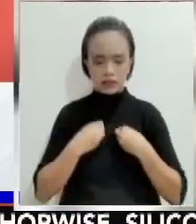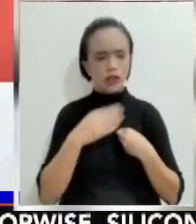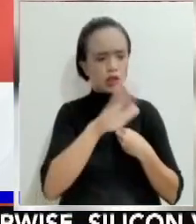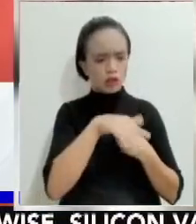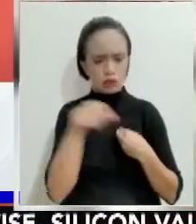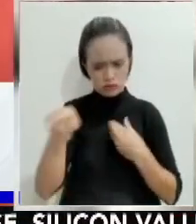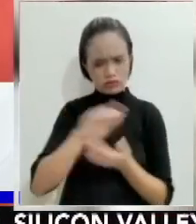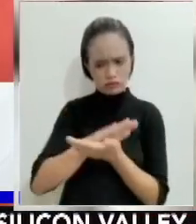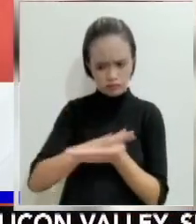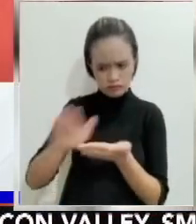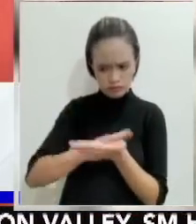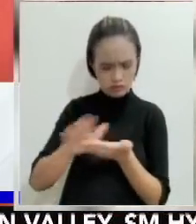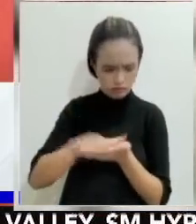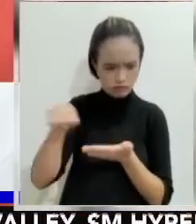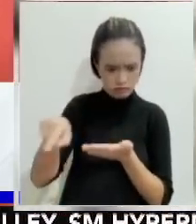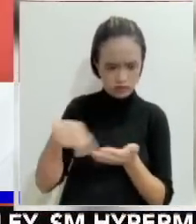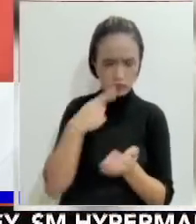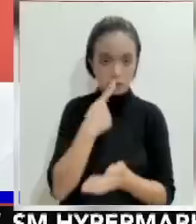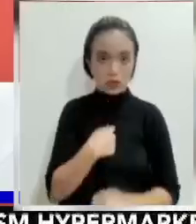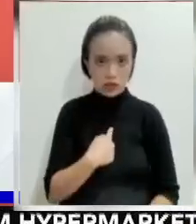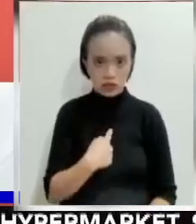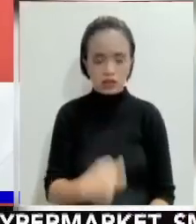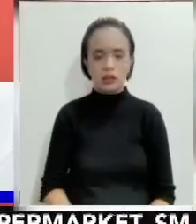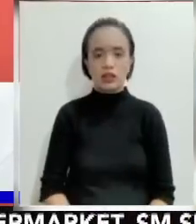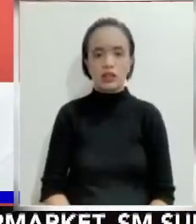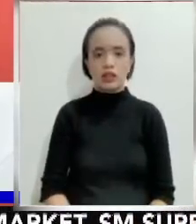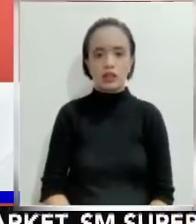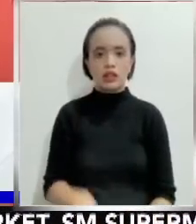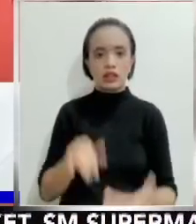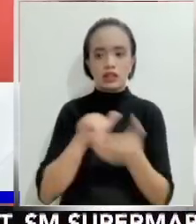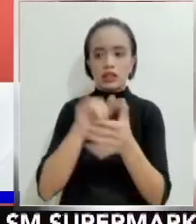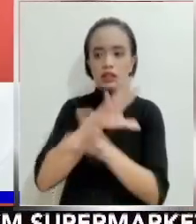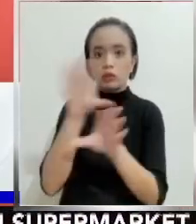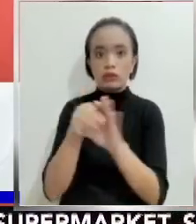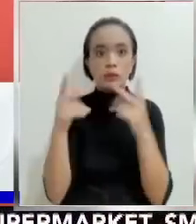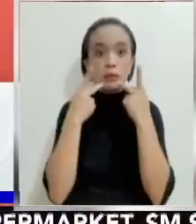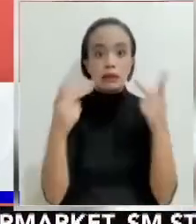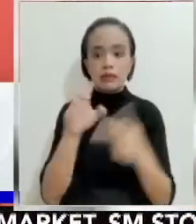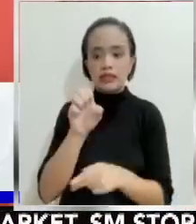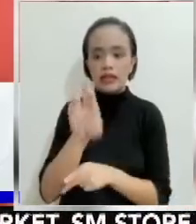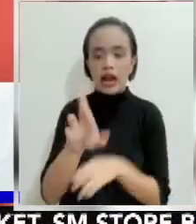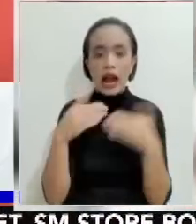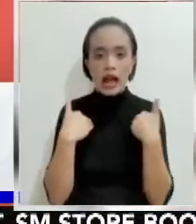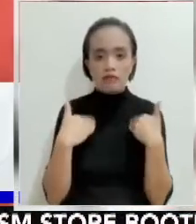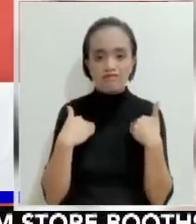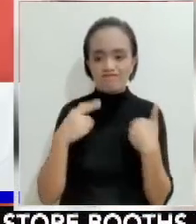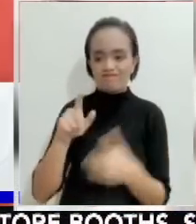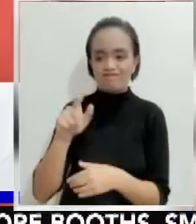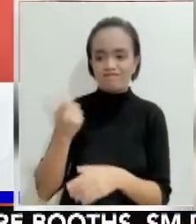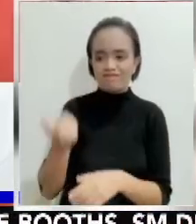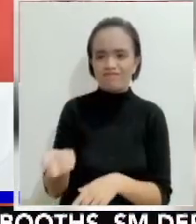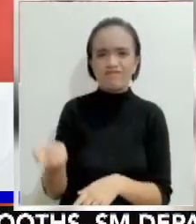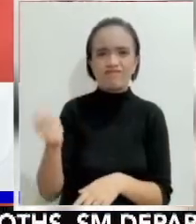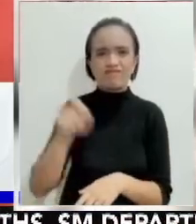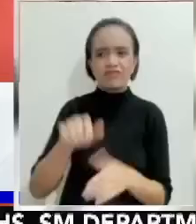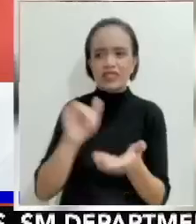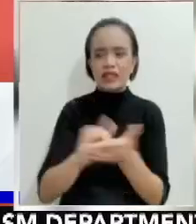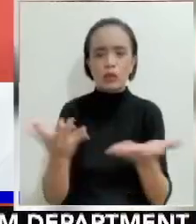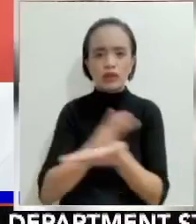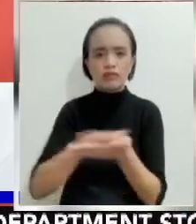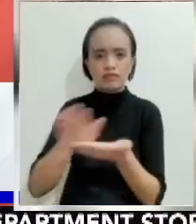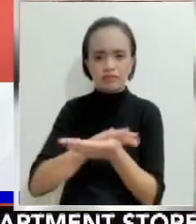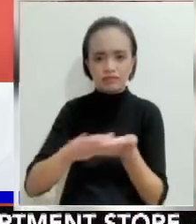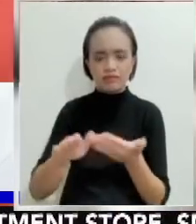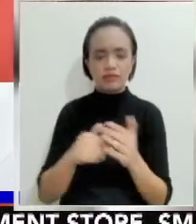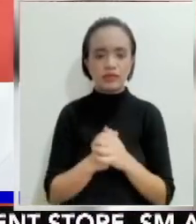to. Hugasan ko po dun sa public CR. Meron kasi dun tab na ano. Dun yung hugasan. Iniisip ko nga, sir,